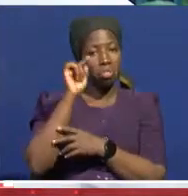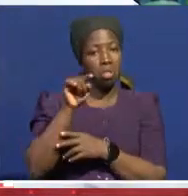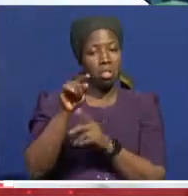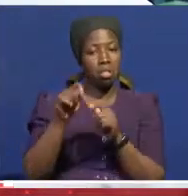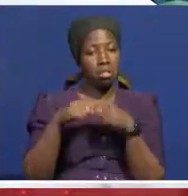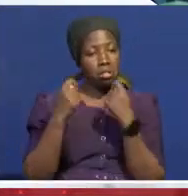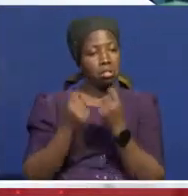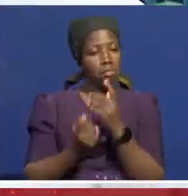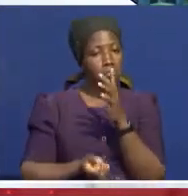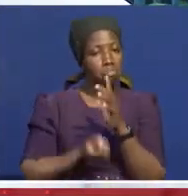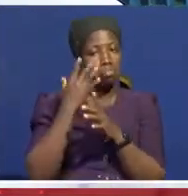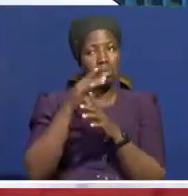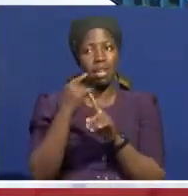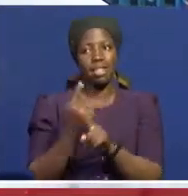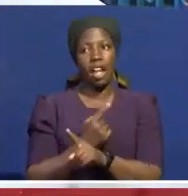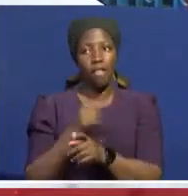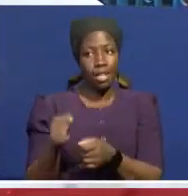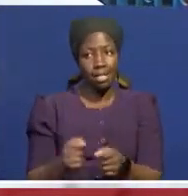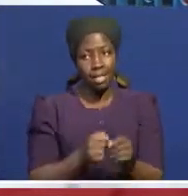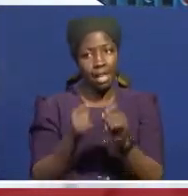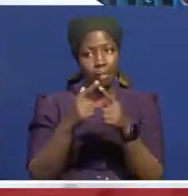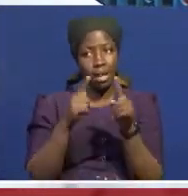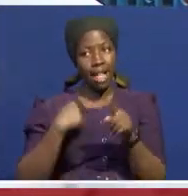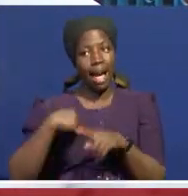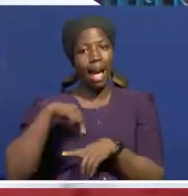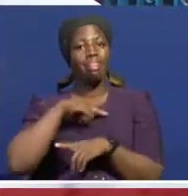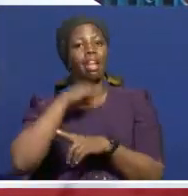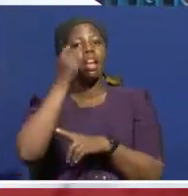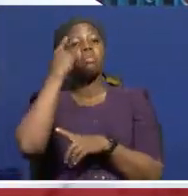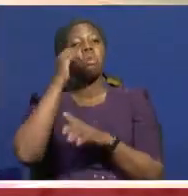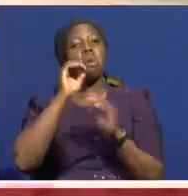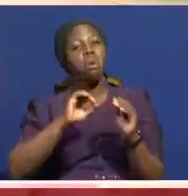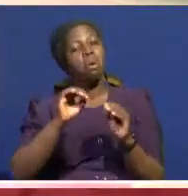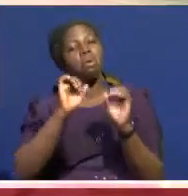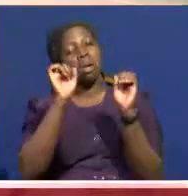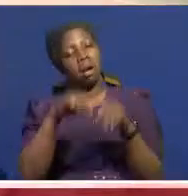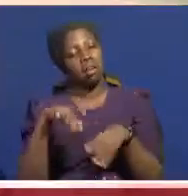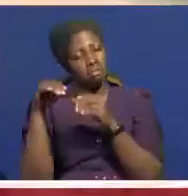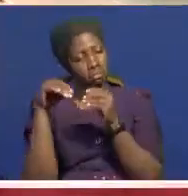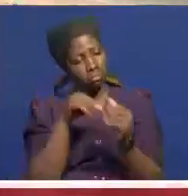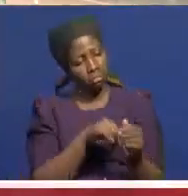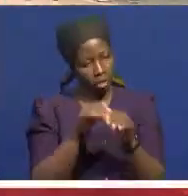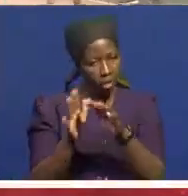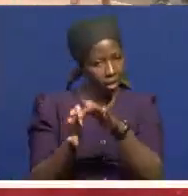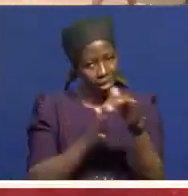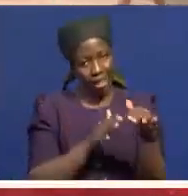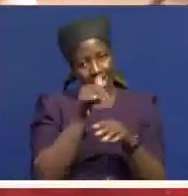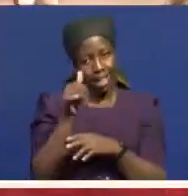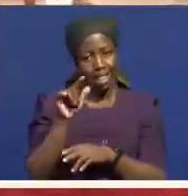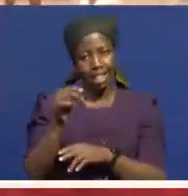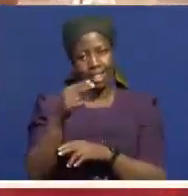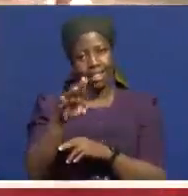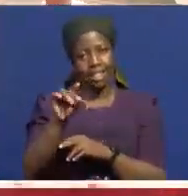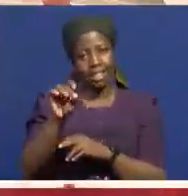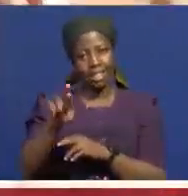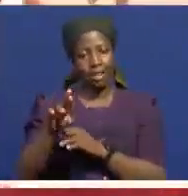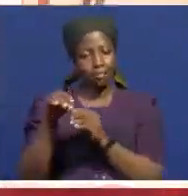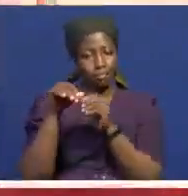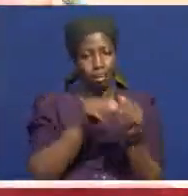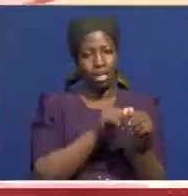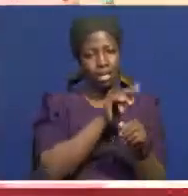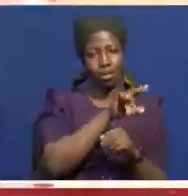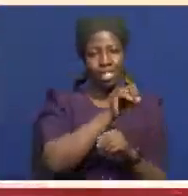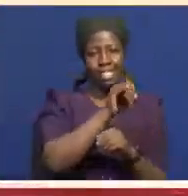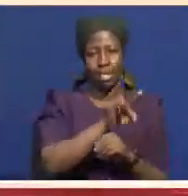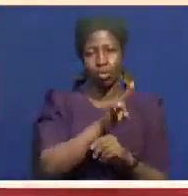strategy, only to realize that we can still be ahead of them. Yes. Kwenye mechi nyingine, Tanda ilishinda USIU Tigers